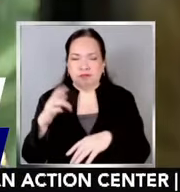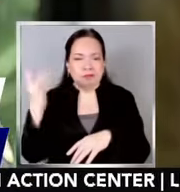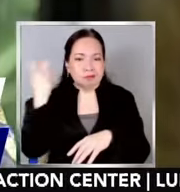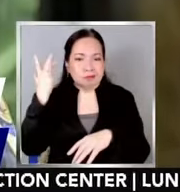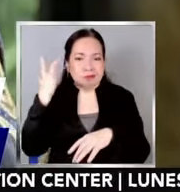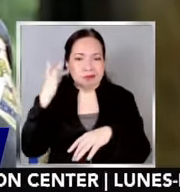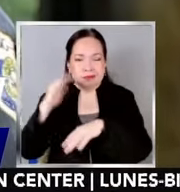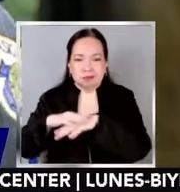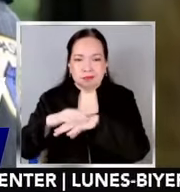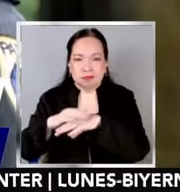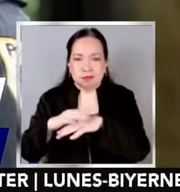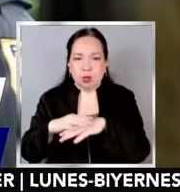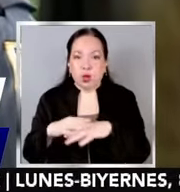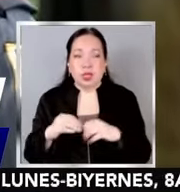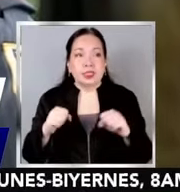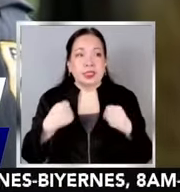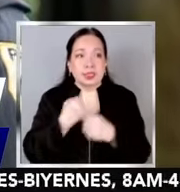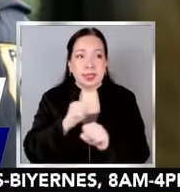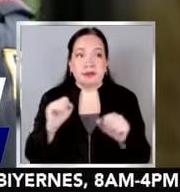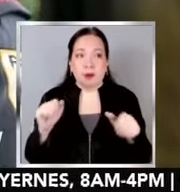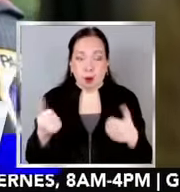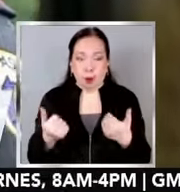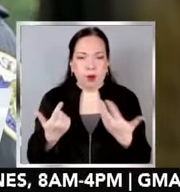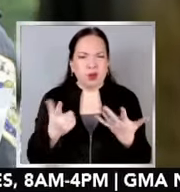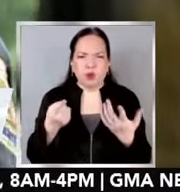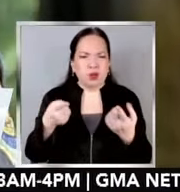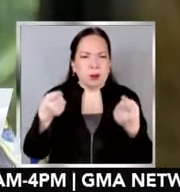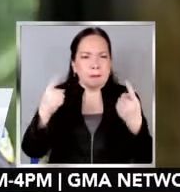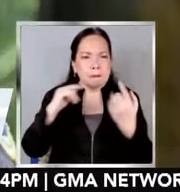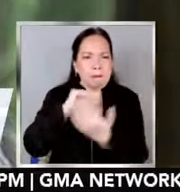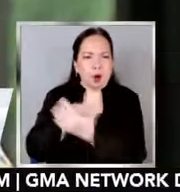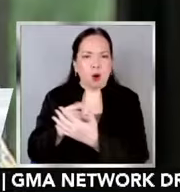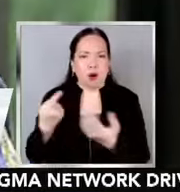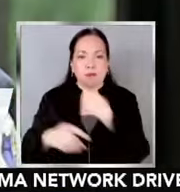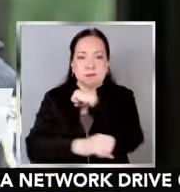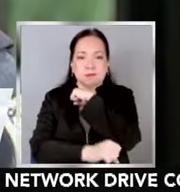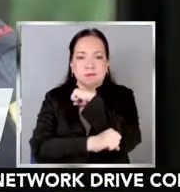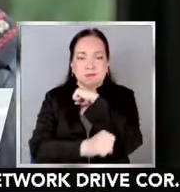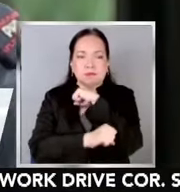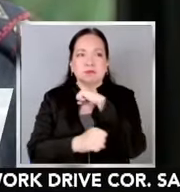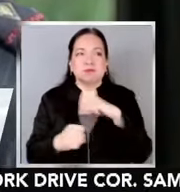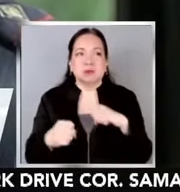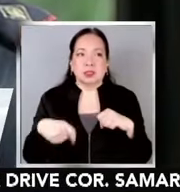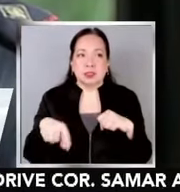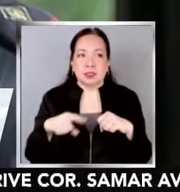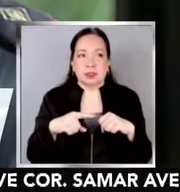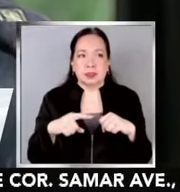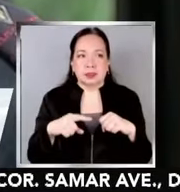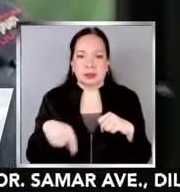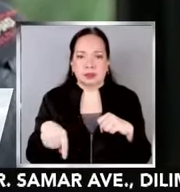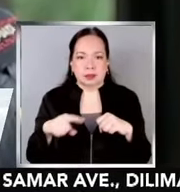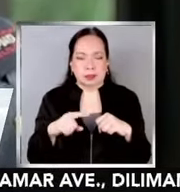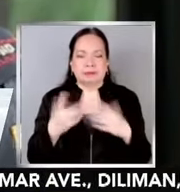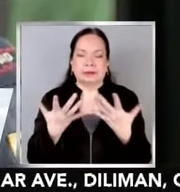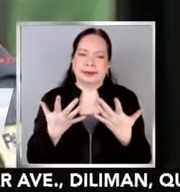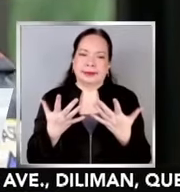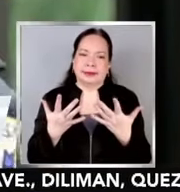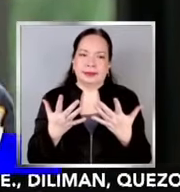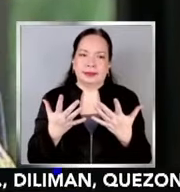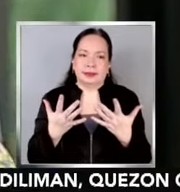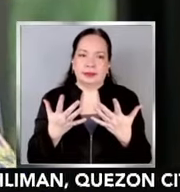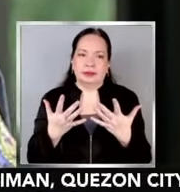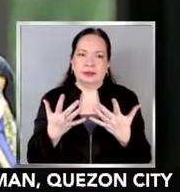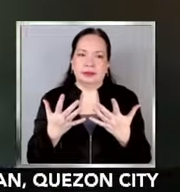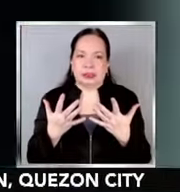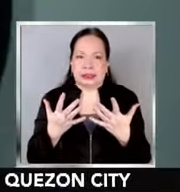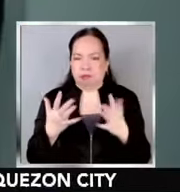device para po hindi po makuha or manakaw. Sa well-lighted po natin iparada at sa tamang paradahan po, as much